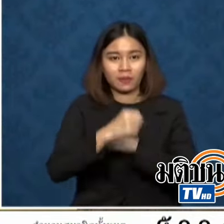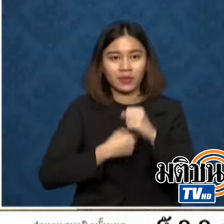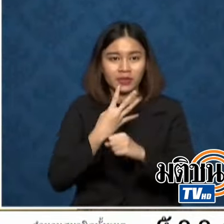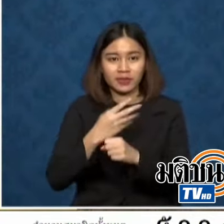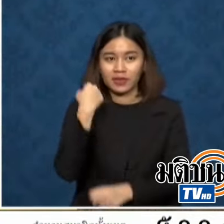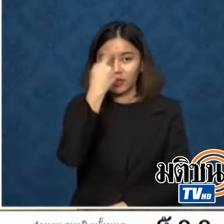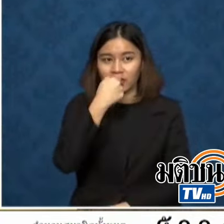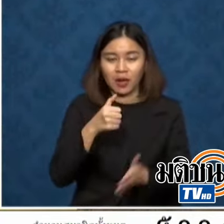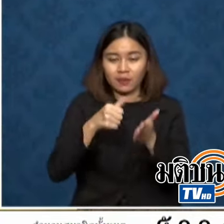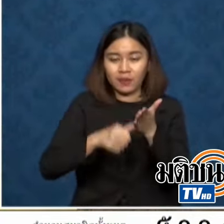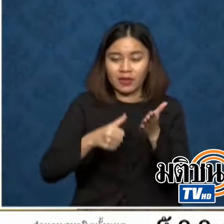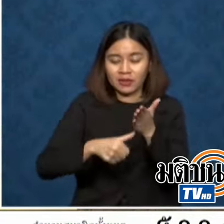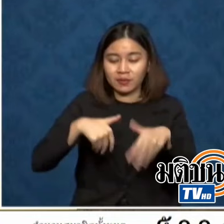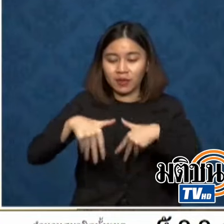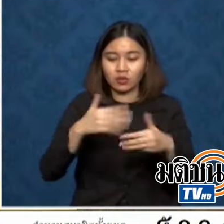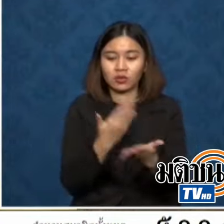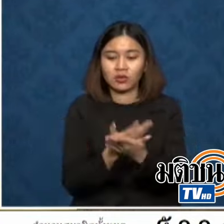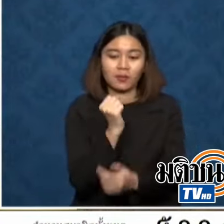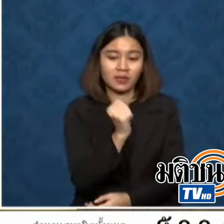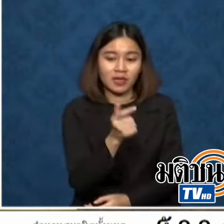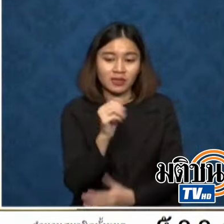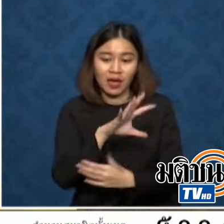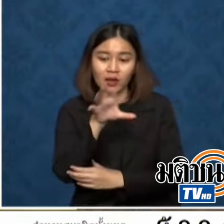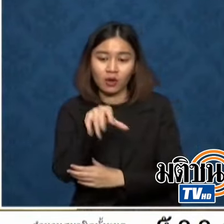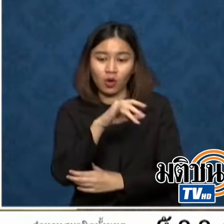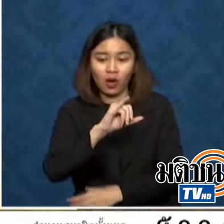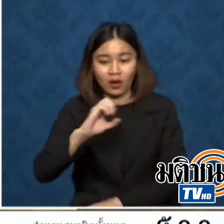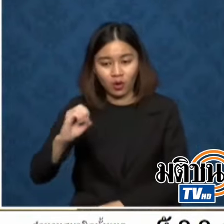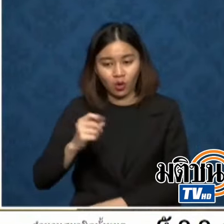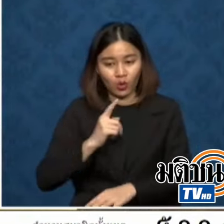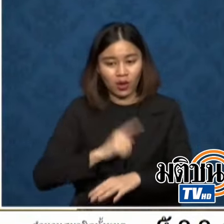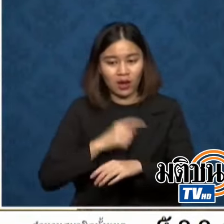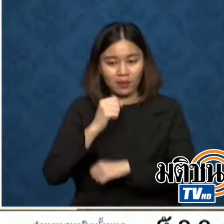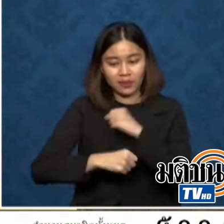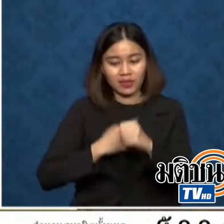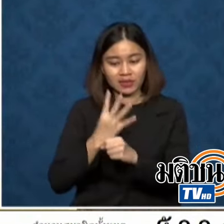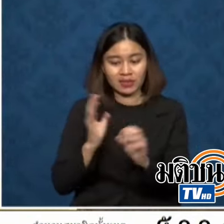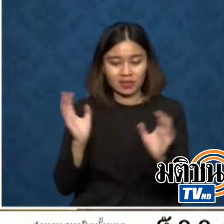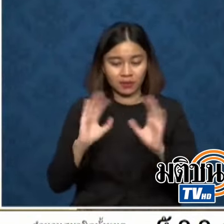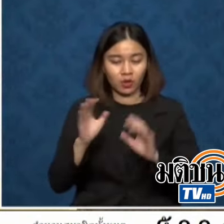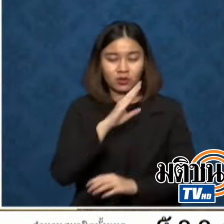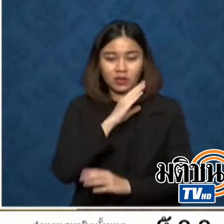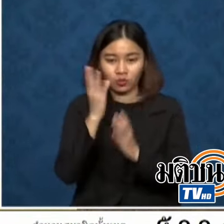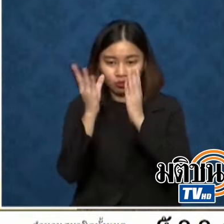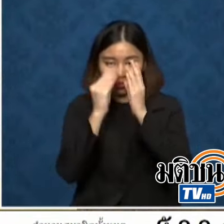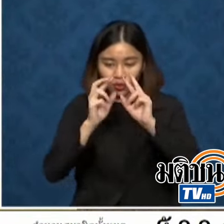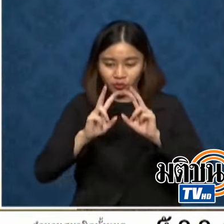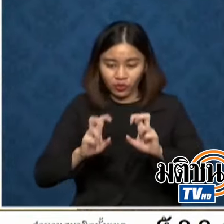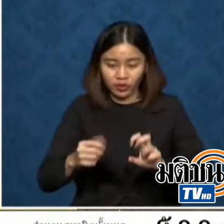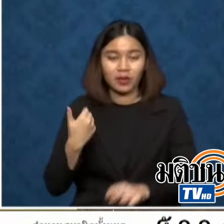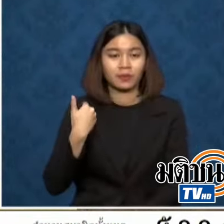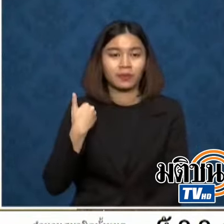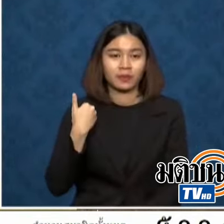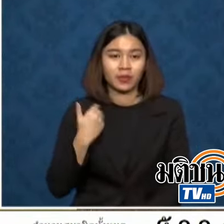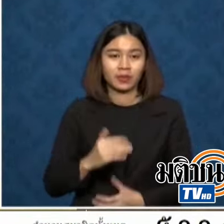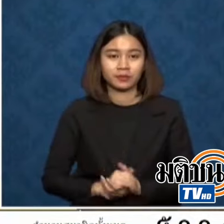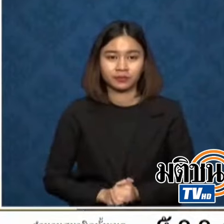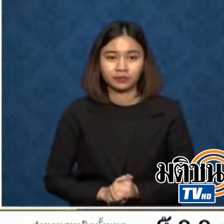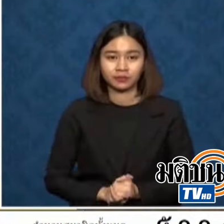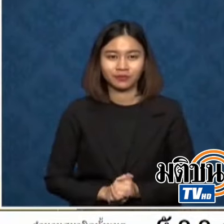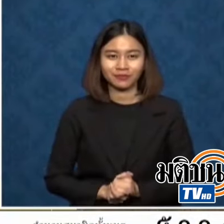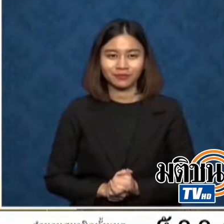ที่ใช้ภาษีประชาชนในการทำไอโอม่อมเมาคนอย่างที่ท่านอาจจะไม่ต้องใช้เวลาถึง 4ปีก็ได้ถ้าท่านลองศึกษาเรื่องเกี่ยวกับพวกนี้ลองดูนะ